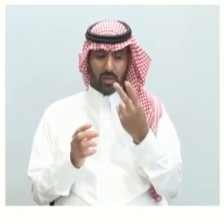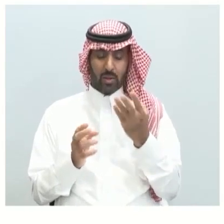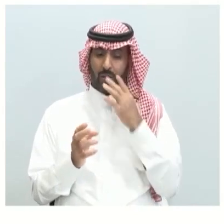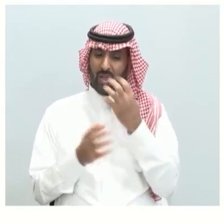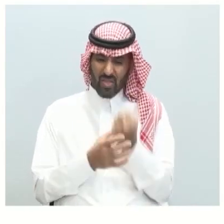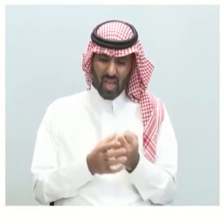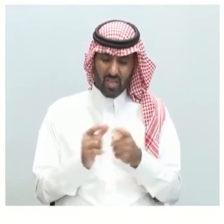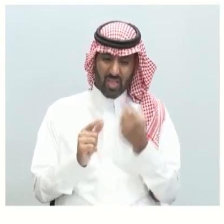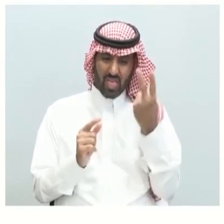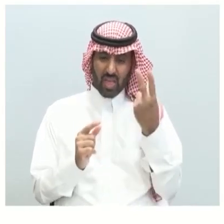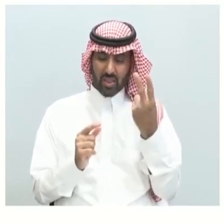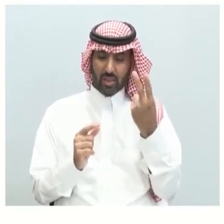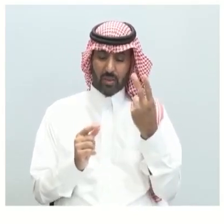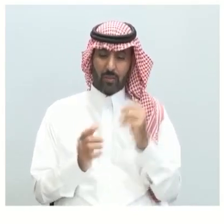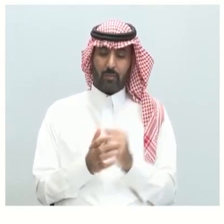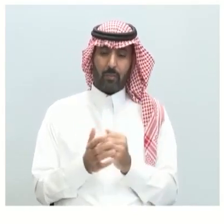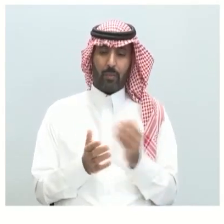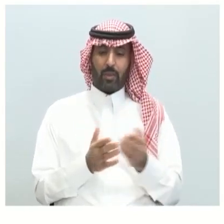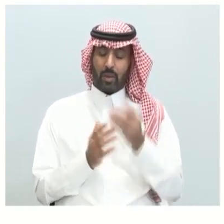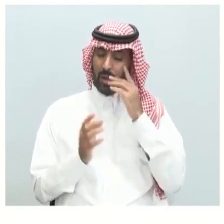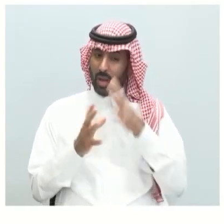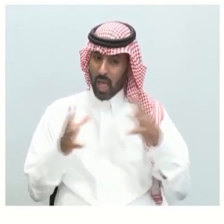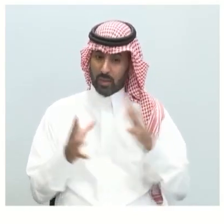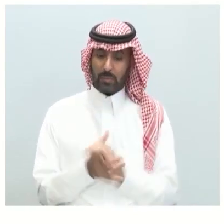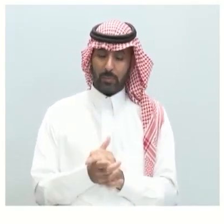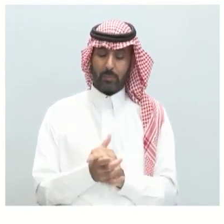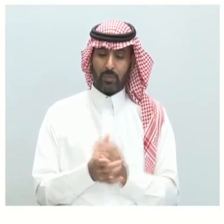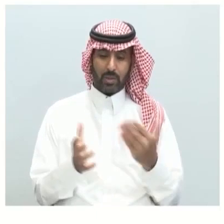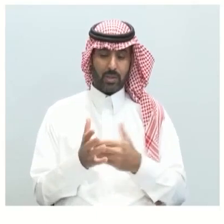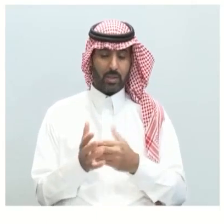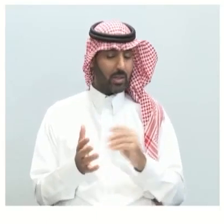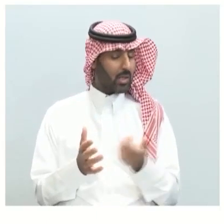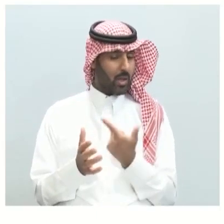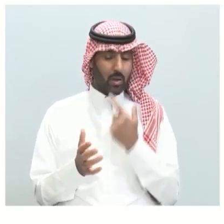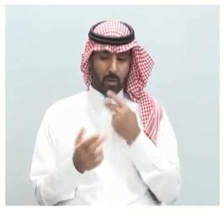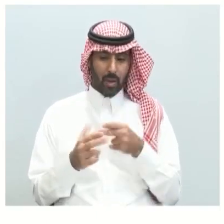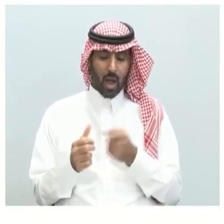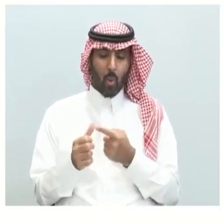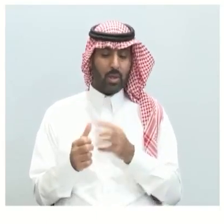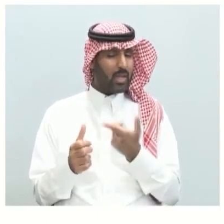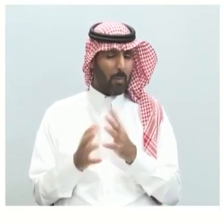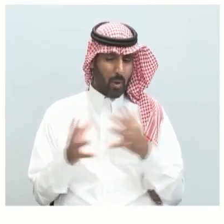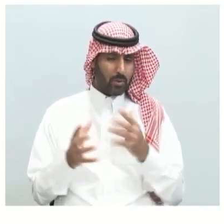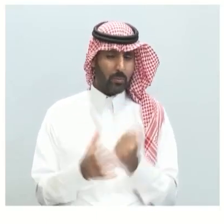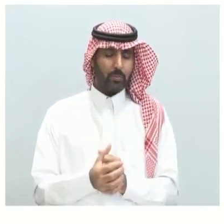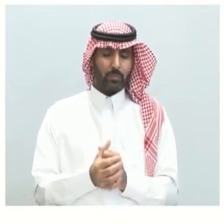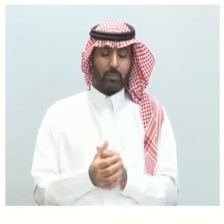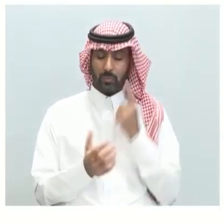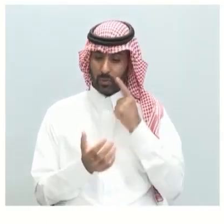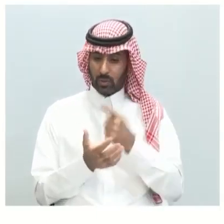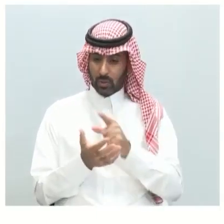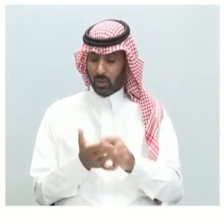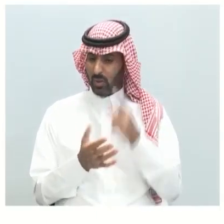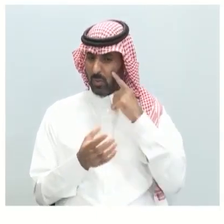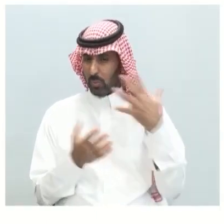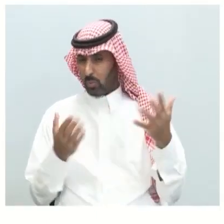هنا الضغط الثاني وايضا اعطاني الحجم النهائي مطلوب هنا الحجم الابتدائي اذا نقرا مع بعض تحدث عينه